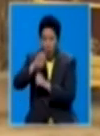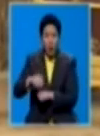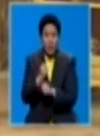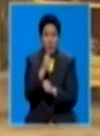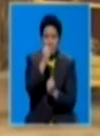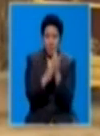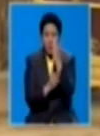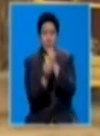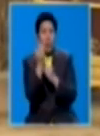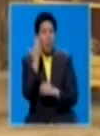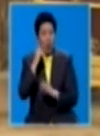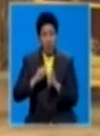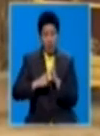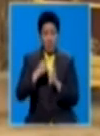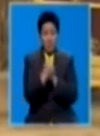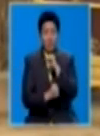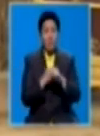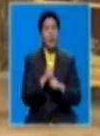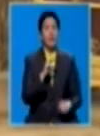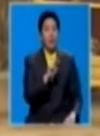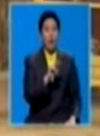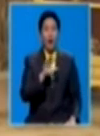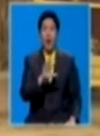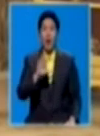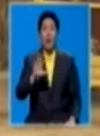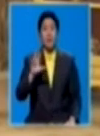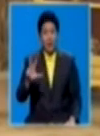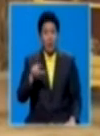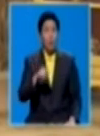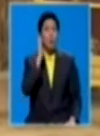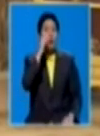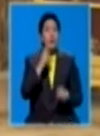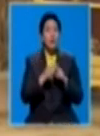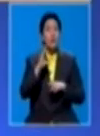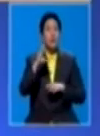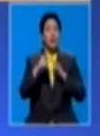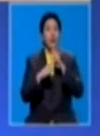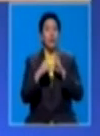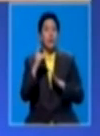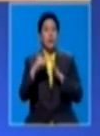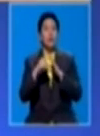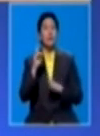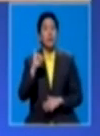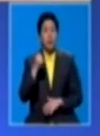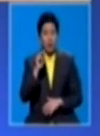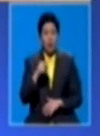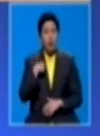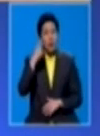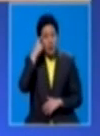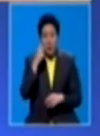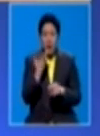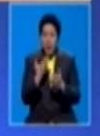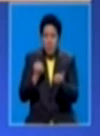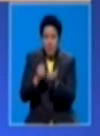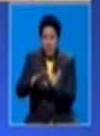ต่ปี2553เป็นต้นมาสำหรับคุณชัดเจนนั้นถือเป็นเกษตรกรที่มีวิสัยทัศน์ในเรื่องของการลดต้นทุนและ